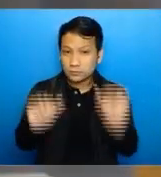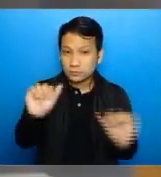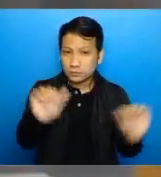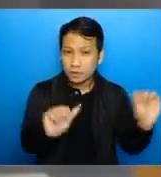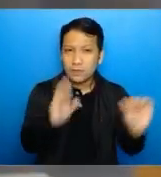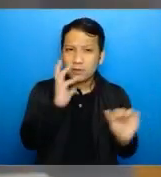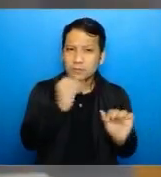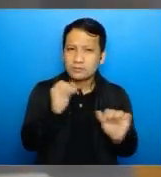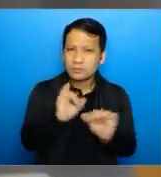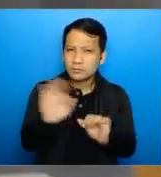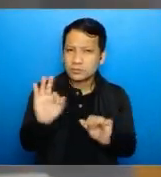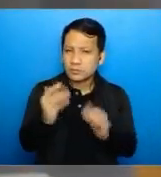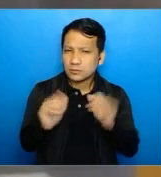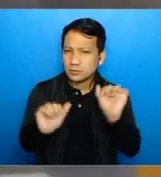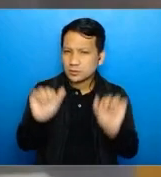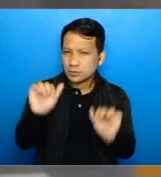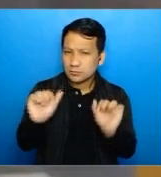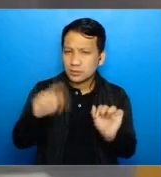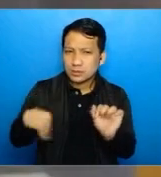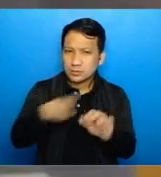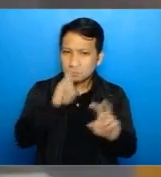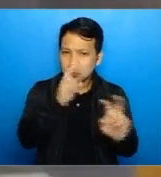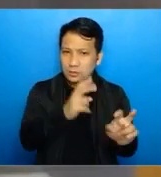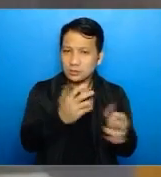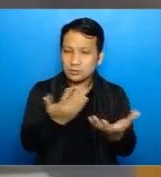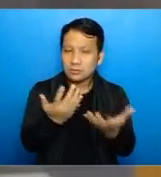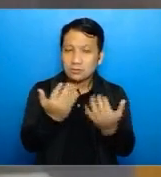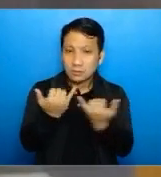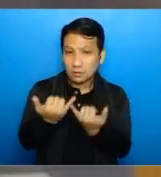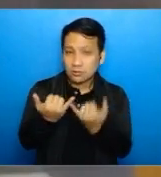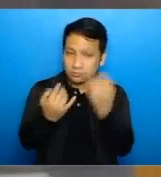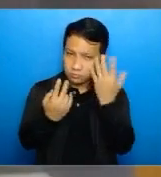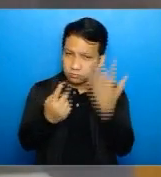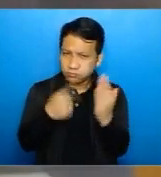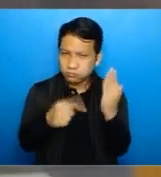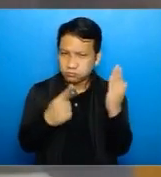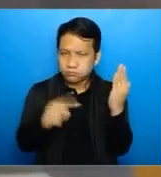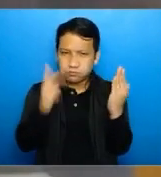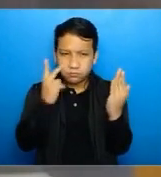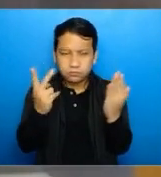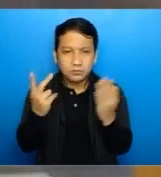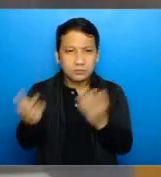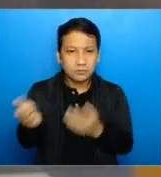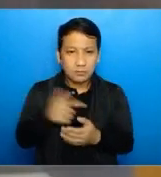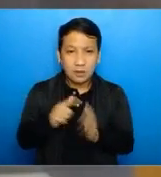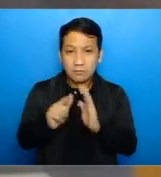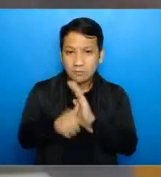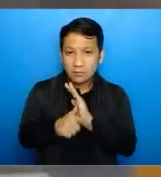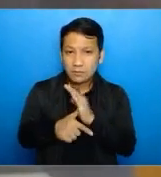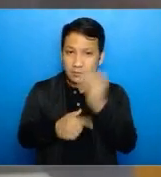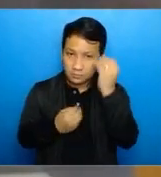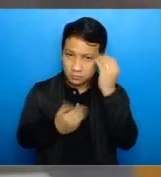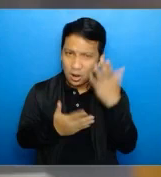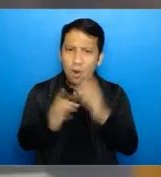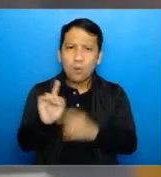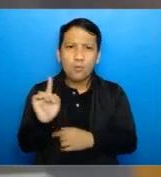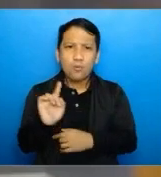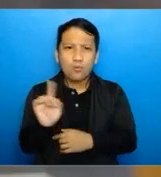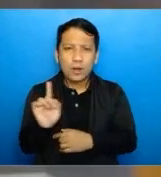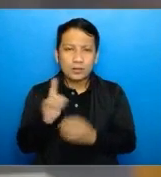natin i-escalate ang restrictions. So for now, tinitignan ho, makikipag-usap tayo mamaya sa mga eksperto kung ano pa ho yung iba pa